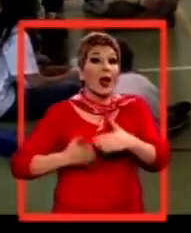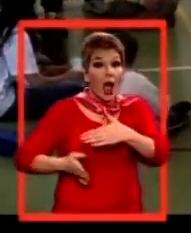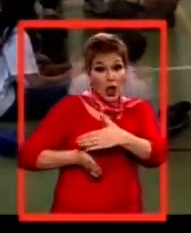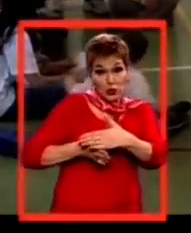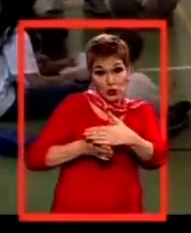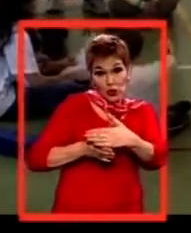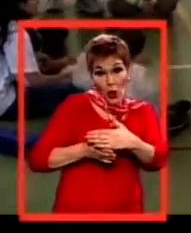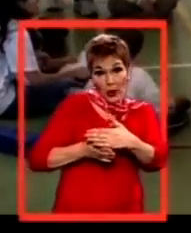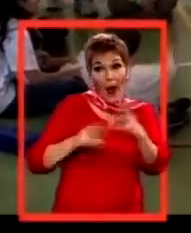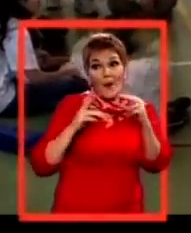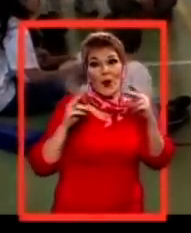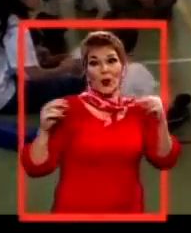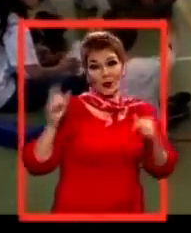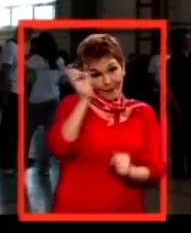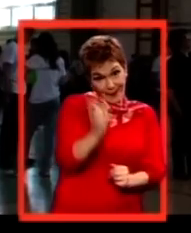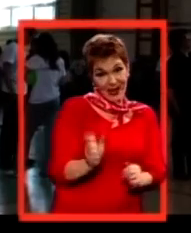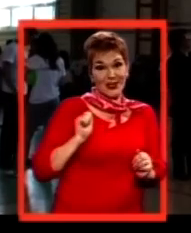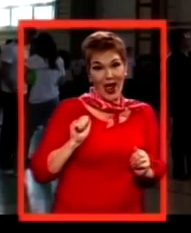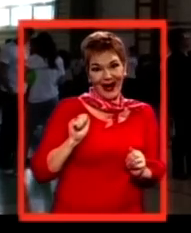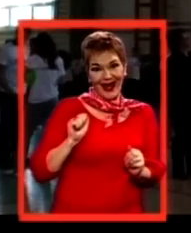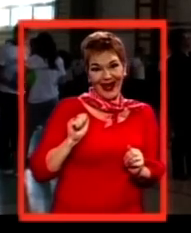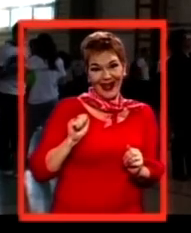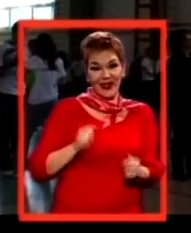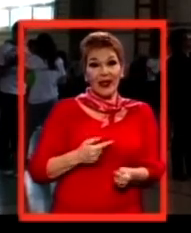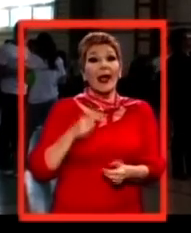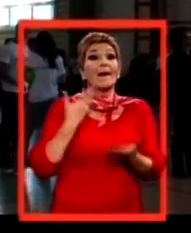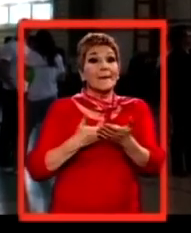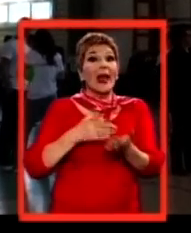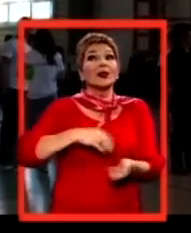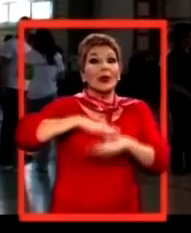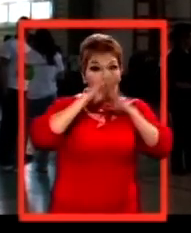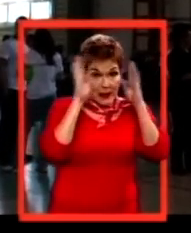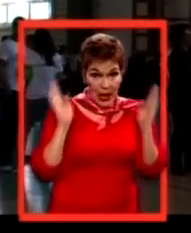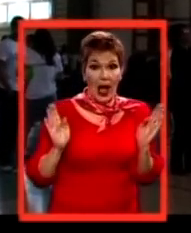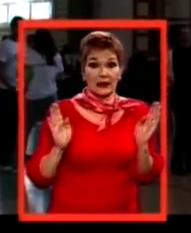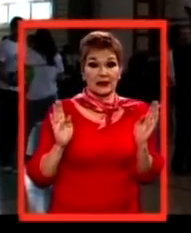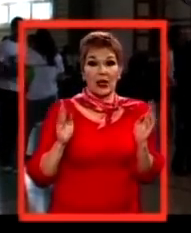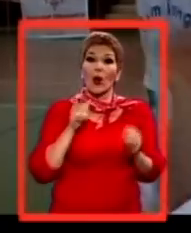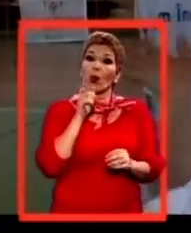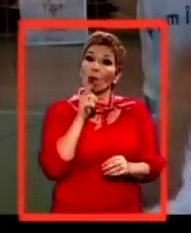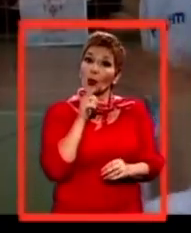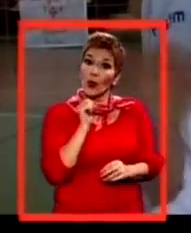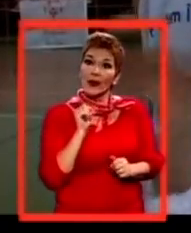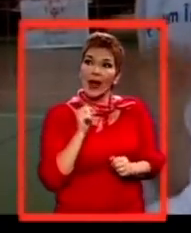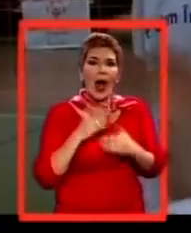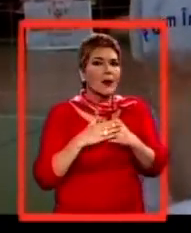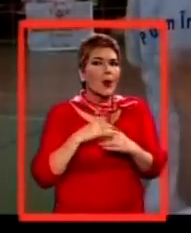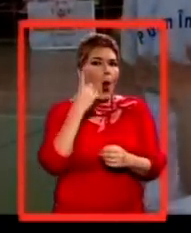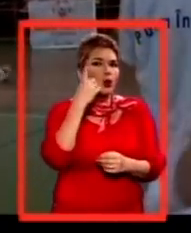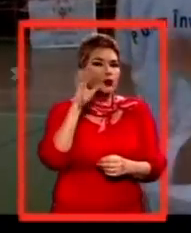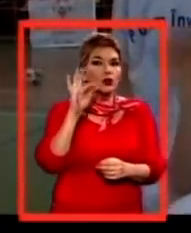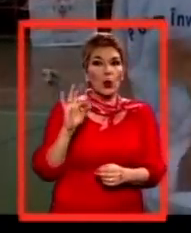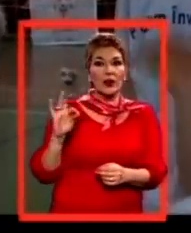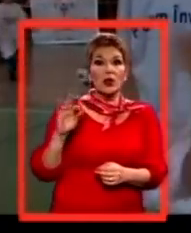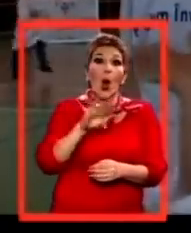sprijinul atâtor și atâtor oameni. Astfel, pentru evenimentul de dimineață, unde cam 120 de